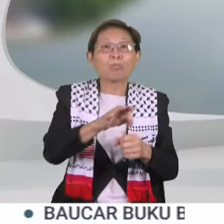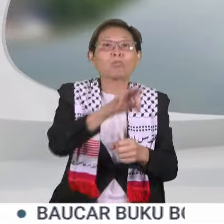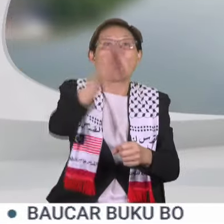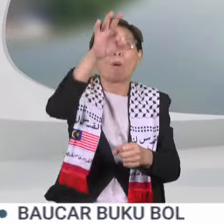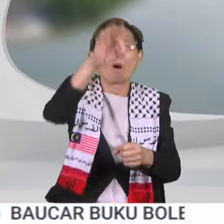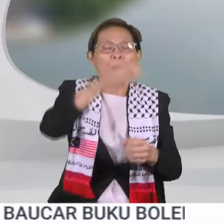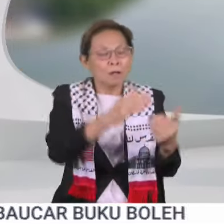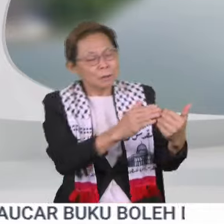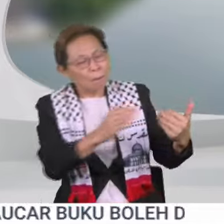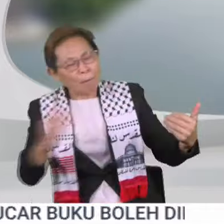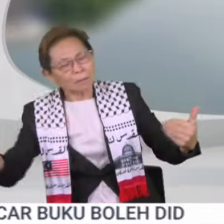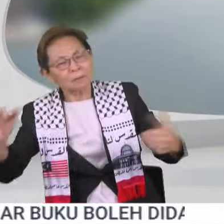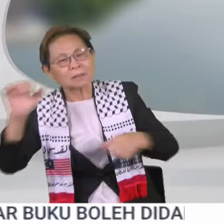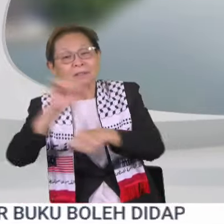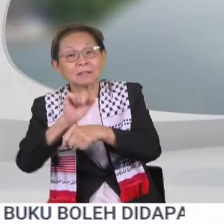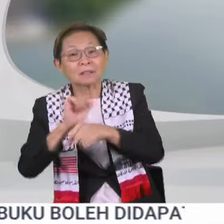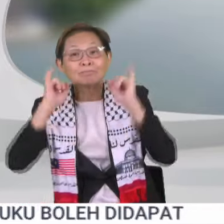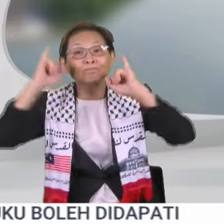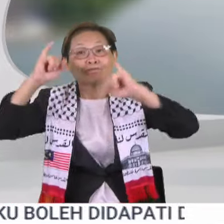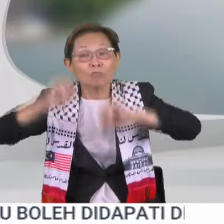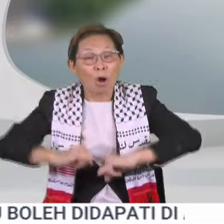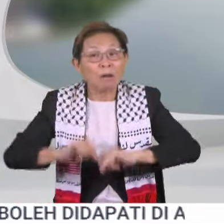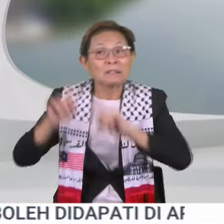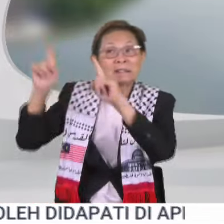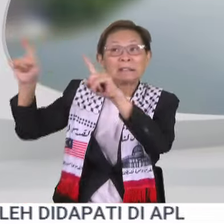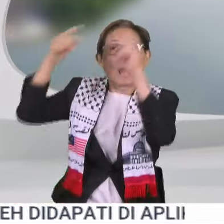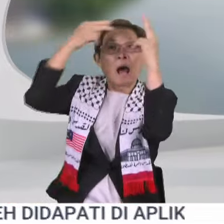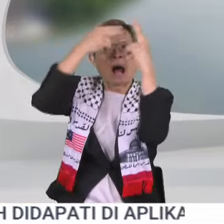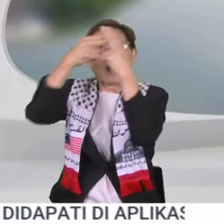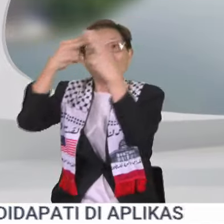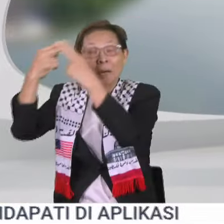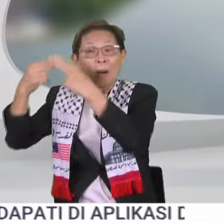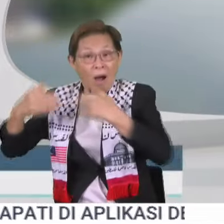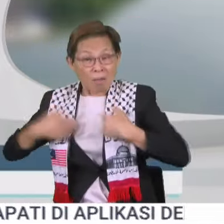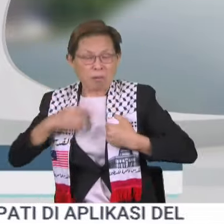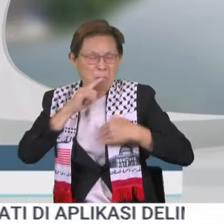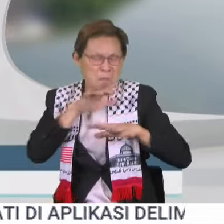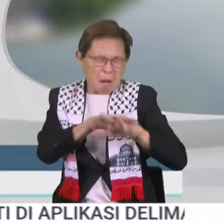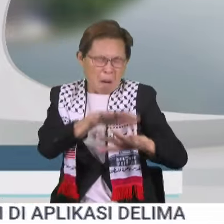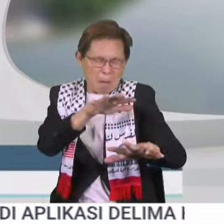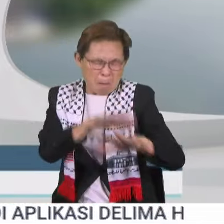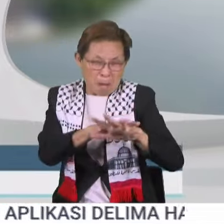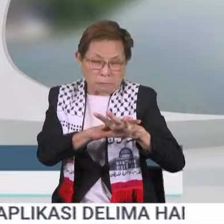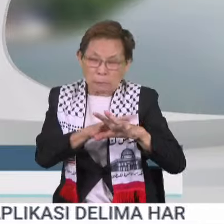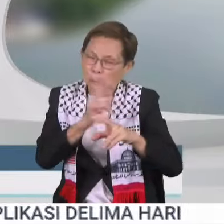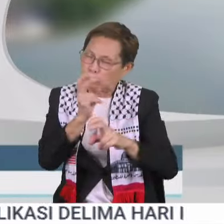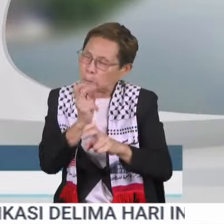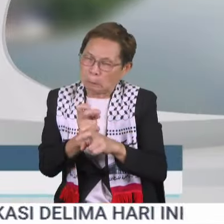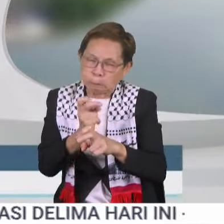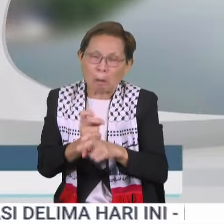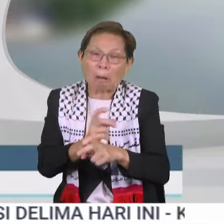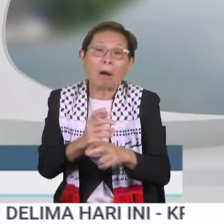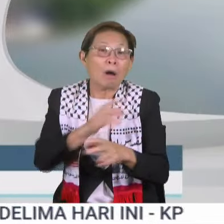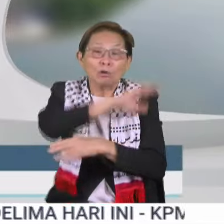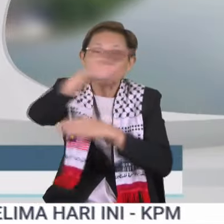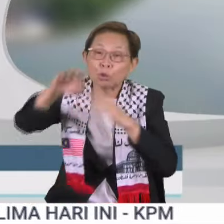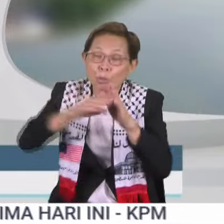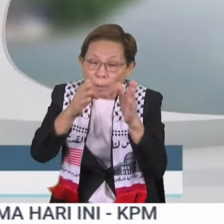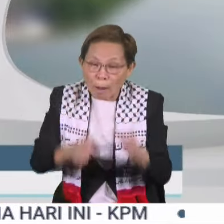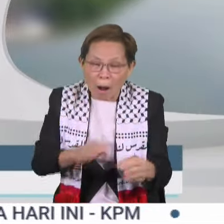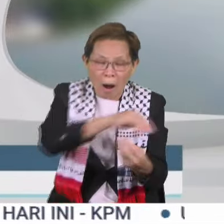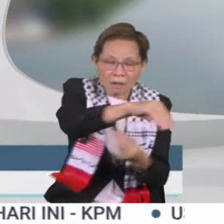sepanjang mengerjakan ibadah. Ini kerana keadaan di Tanah Suci pastinya akan sesak dan mencabar yang menuntut setiap